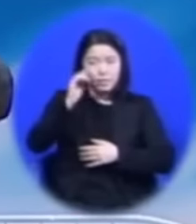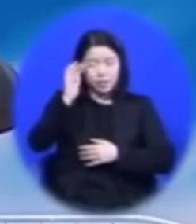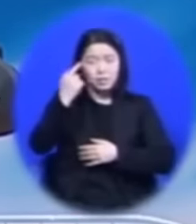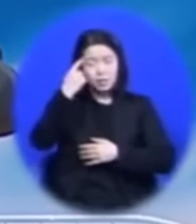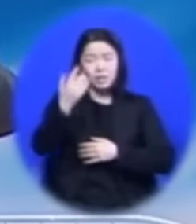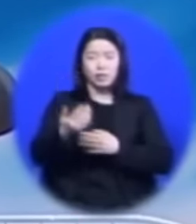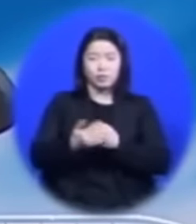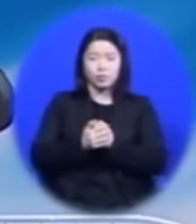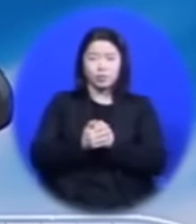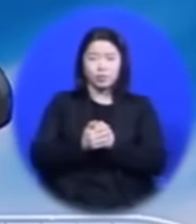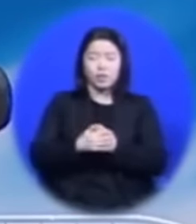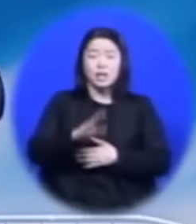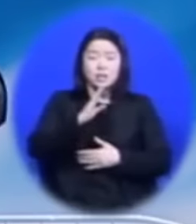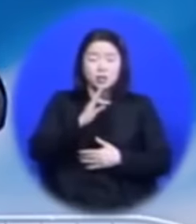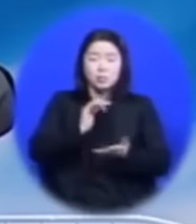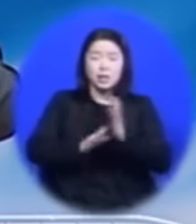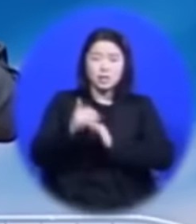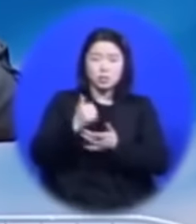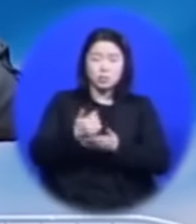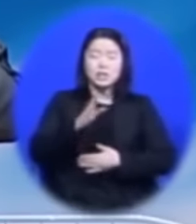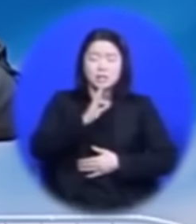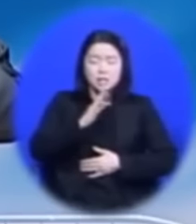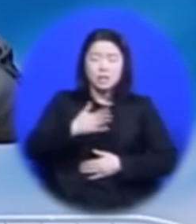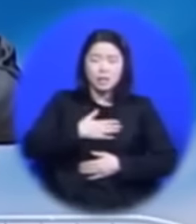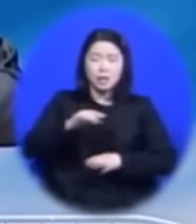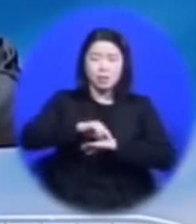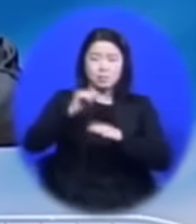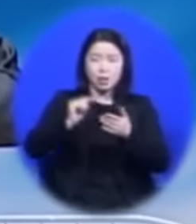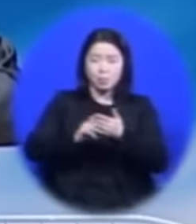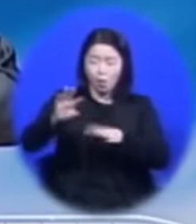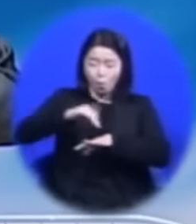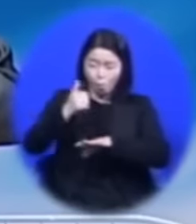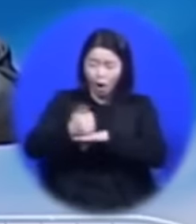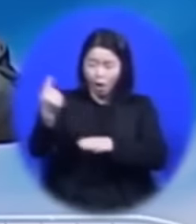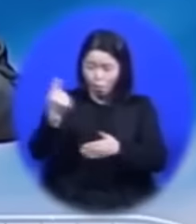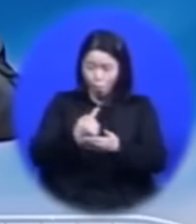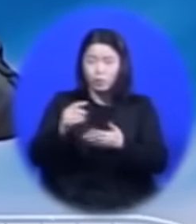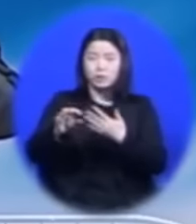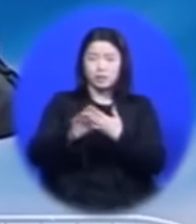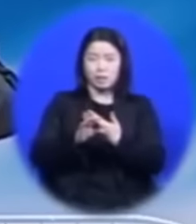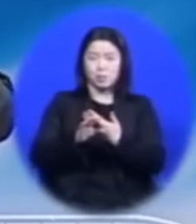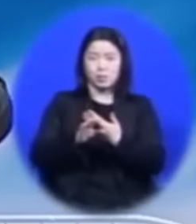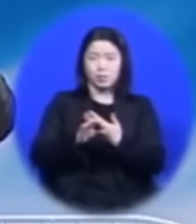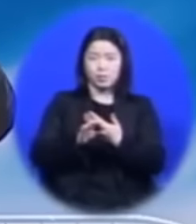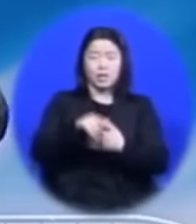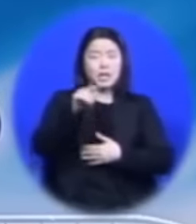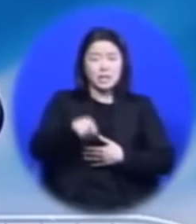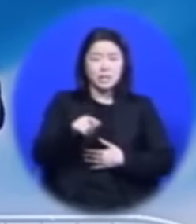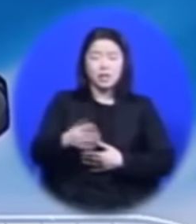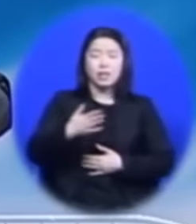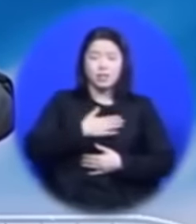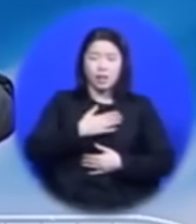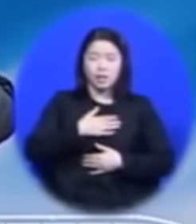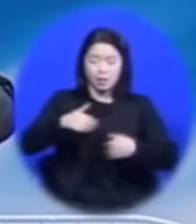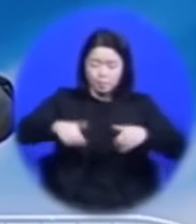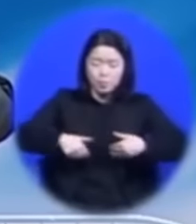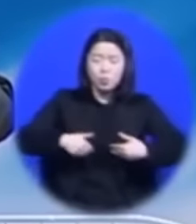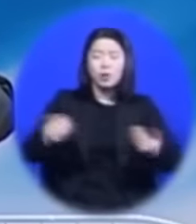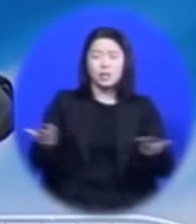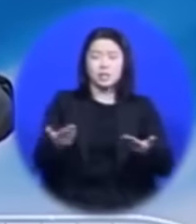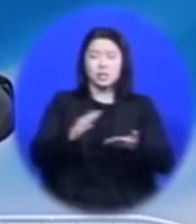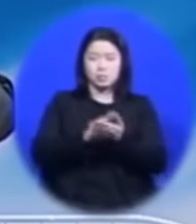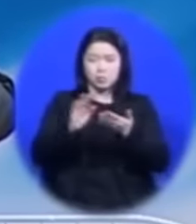정말 예수님, 진짜 내 마음에 왕으로 오신다면 이건 나에게 진짜 필요한